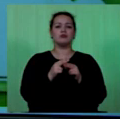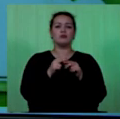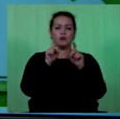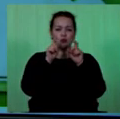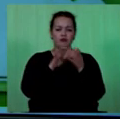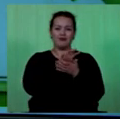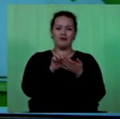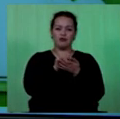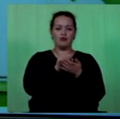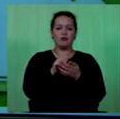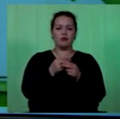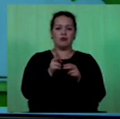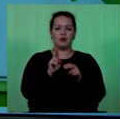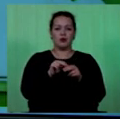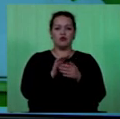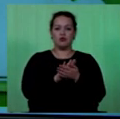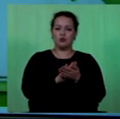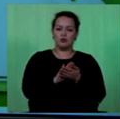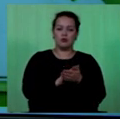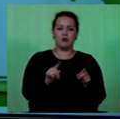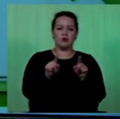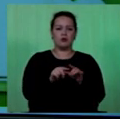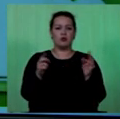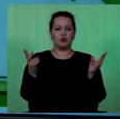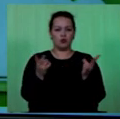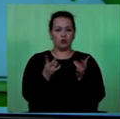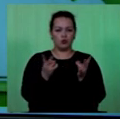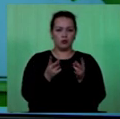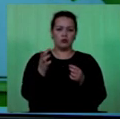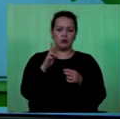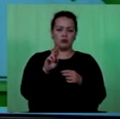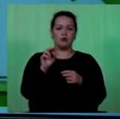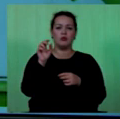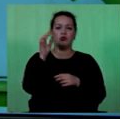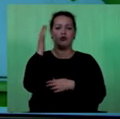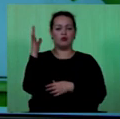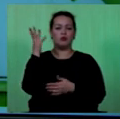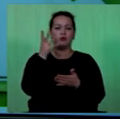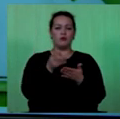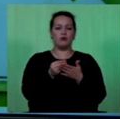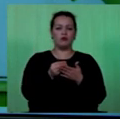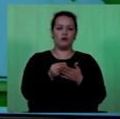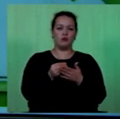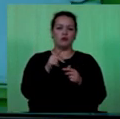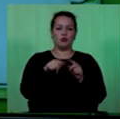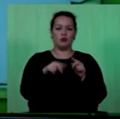разоряй. Эти санитары так нужны, для лесов своей родной страны.